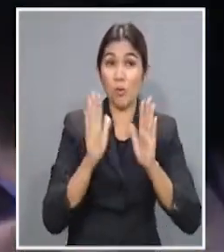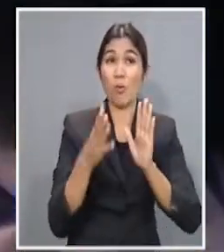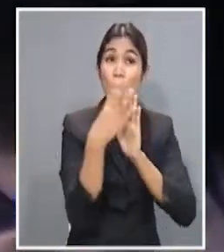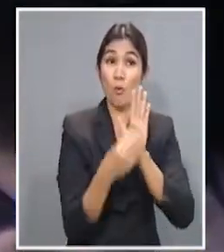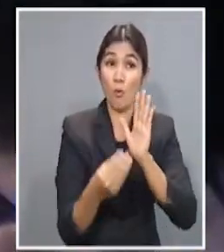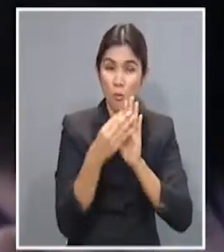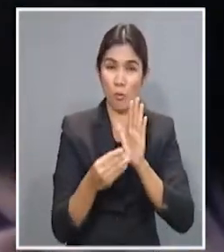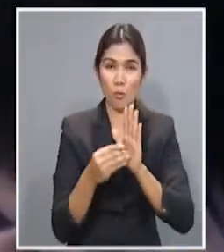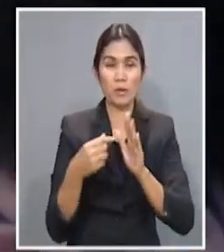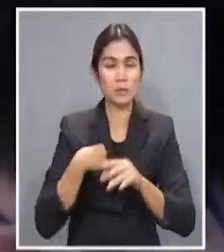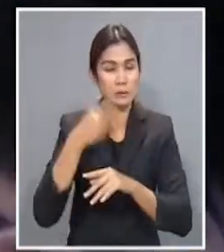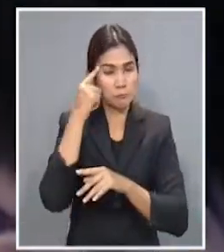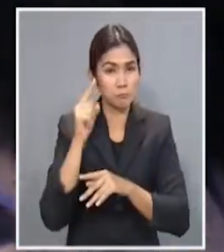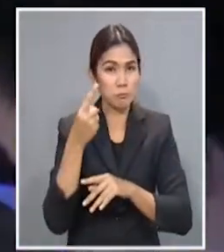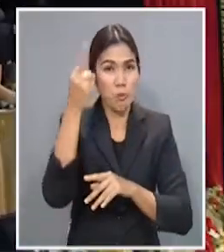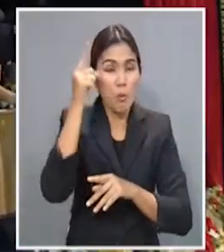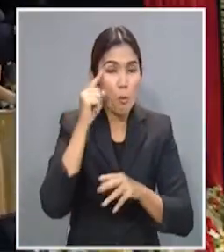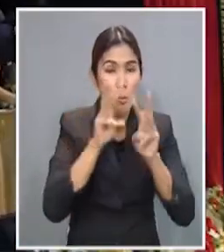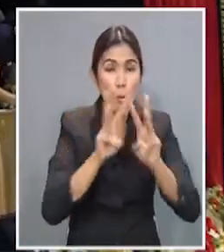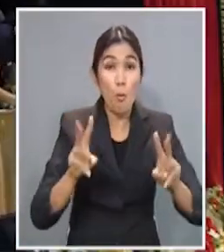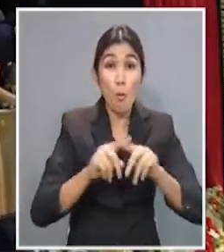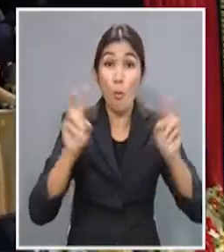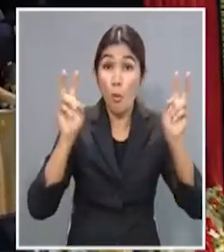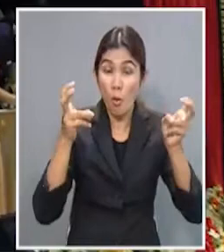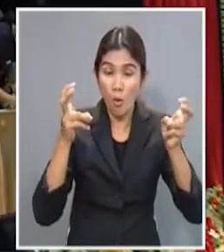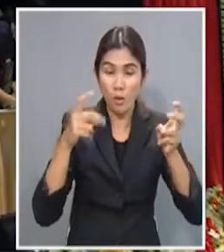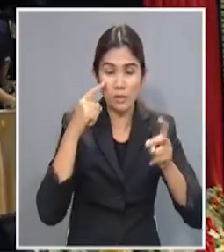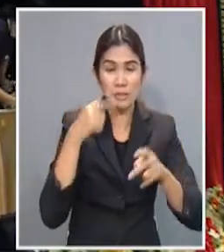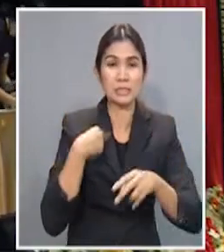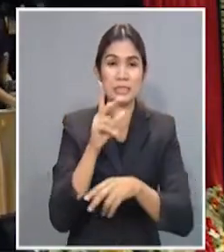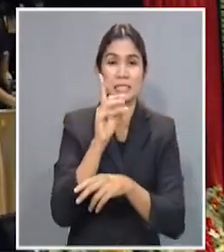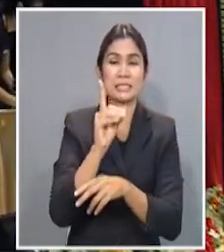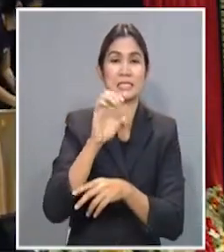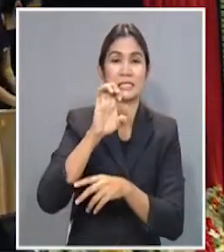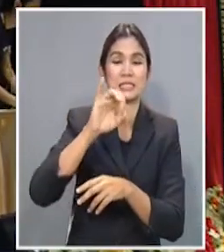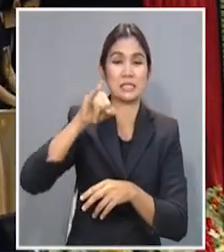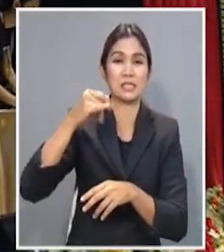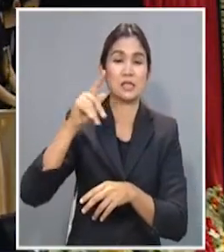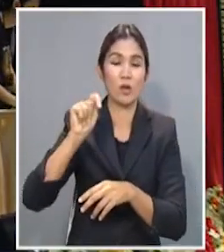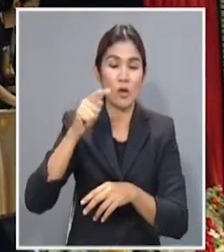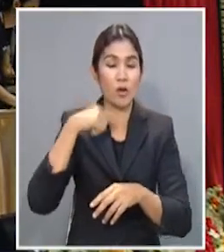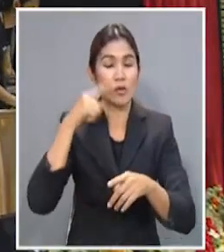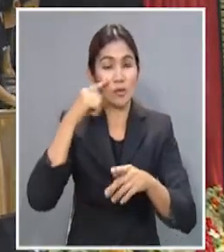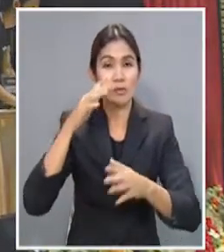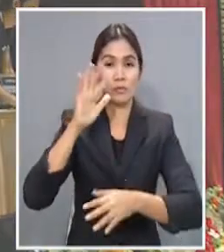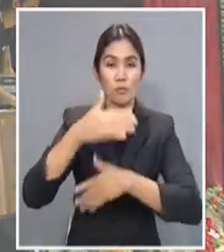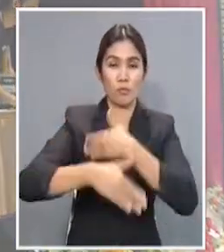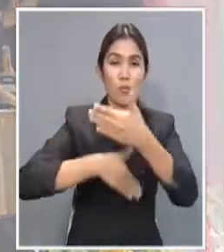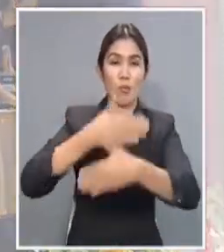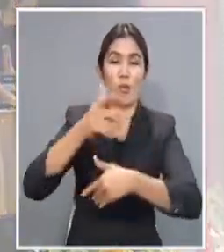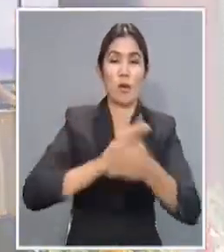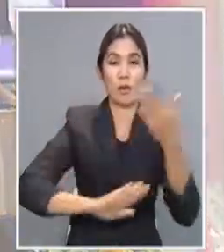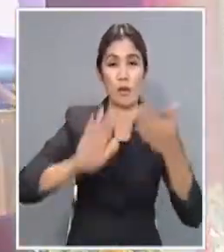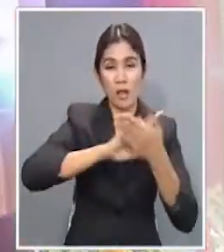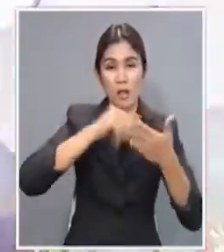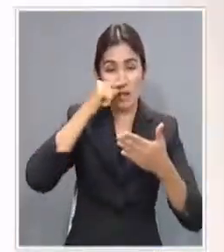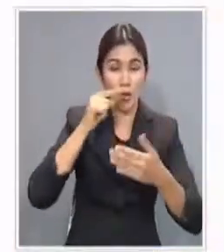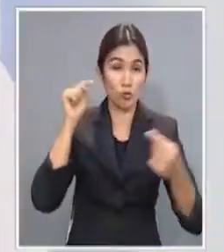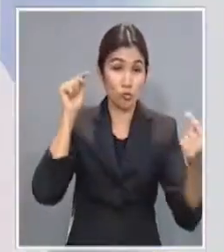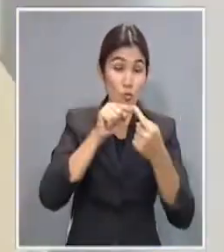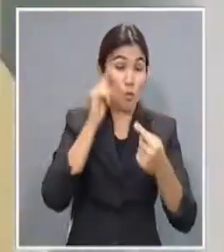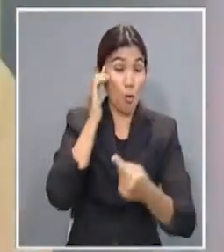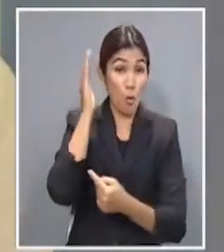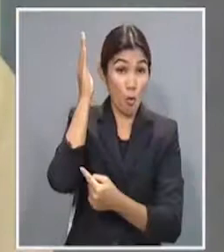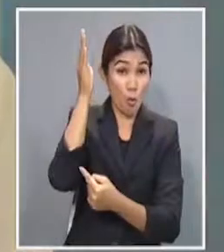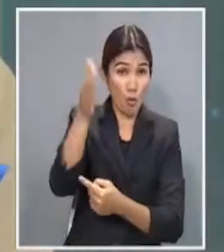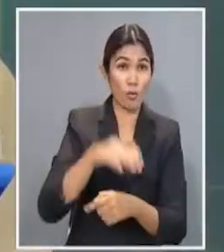จะได้สร้างสรรค์เว็บไซต์ภายใต้หัวข้อ Digital Innovation ขับเคลื่อนประเทศไทยสู่โลกอนาคตค่ะ ปีนี้ในธีม